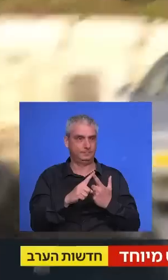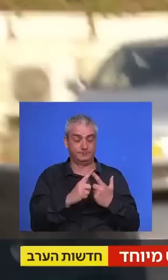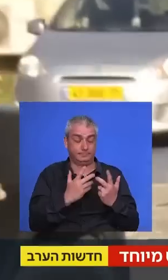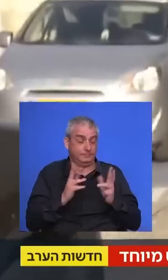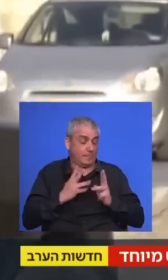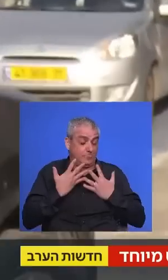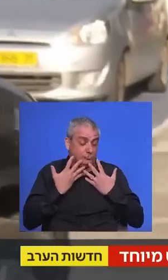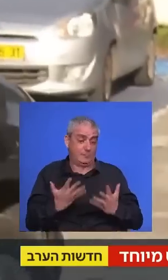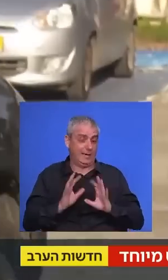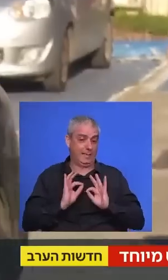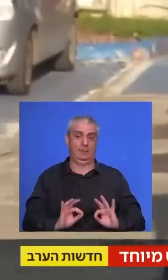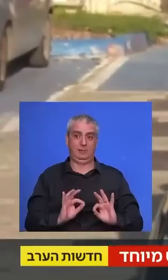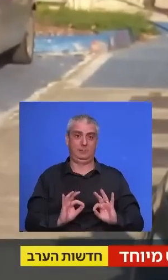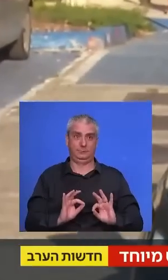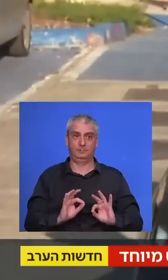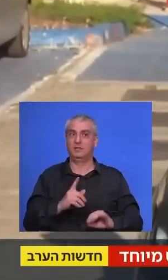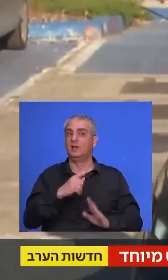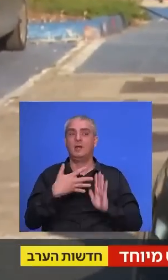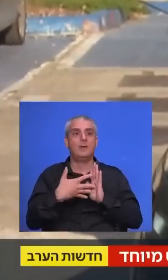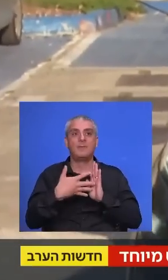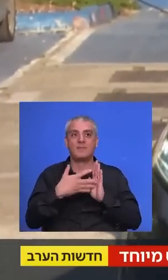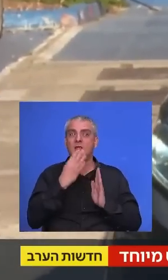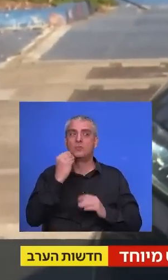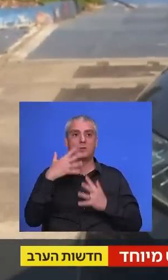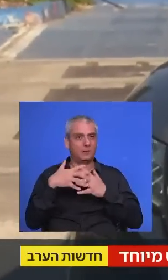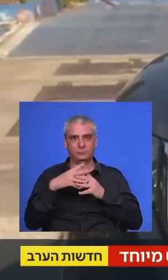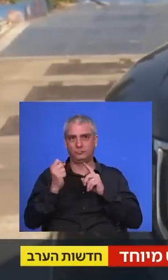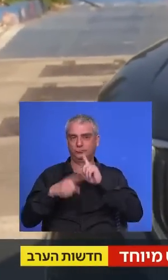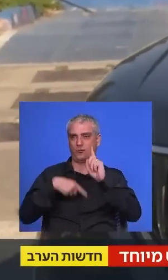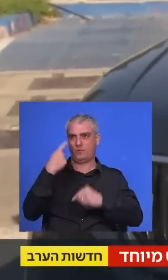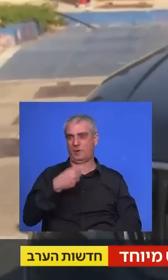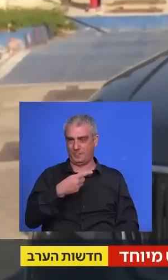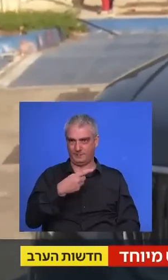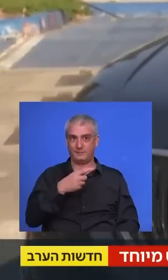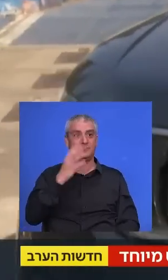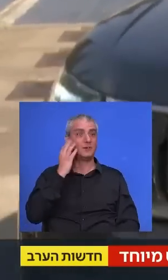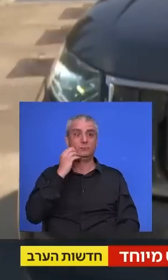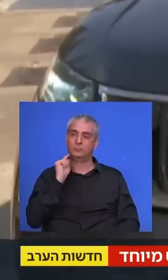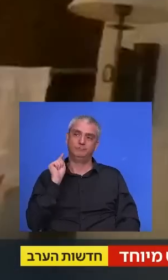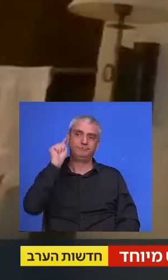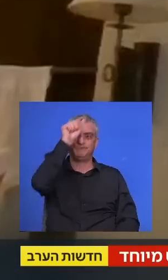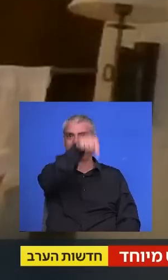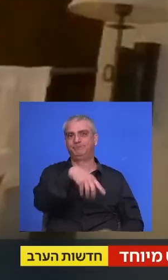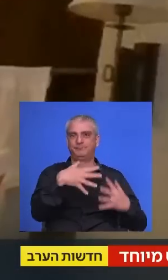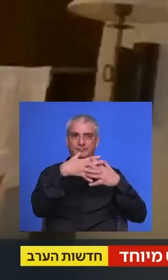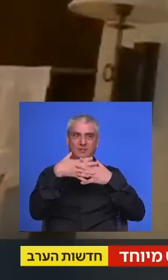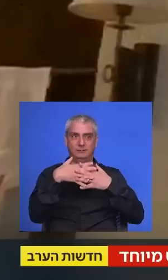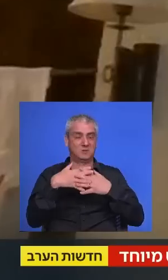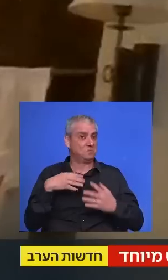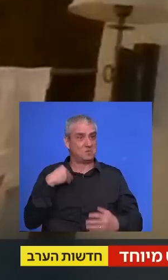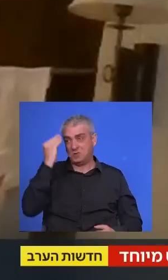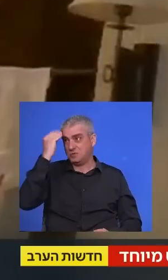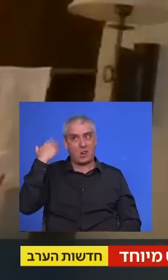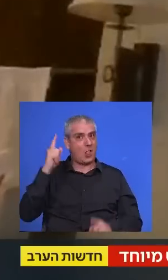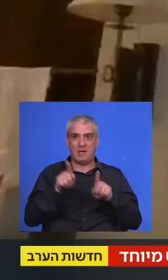disgusting. נקודת המבחן ליהודי אמריקה תגיע בשבוע הבא, כשסמוטריץ' יגיע לארצות הברית. אני לא זוכר אף פעם שהיה